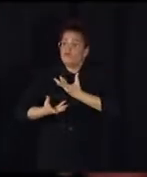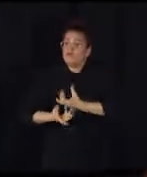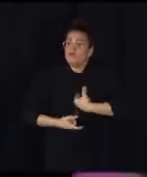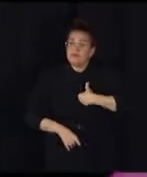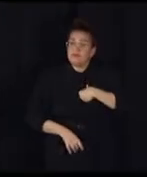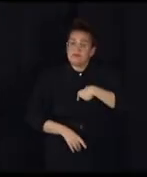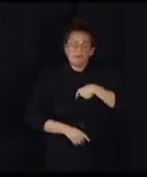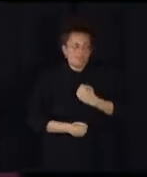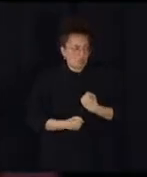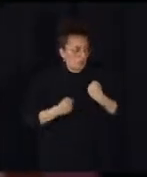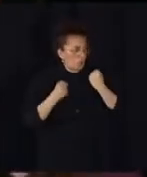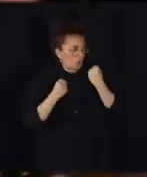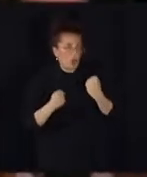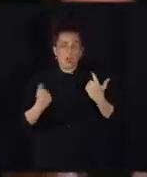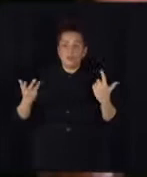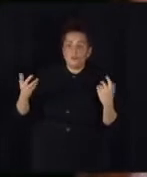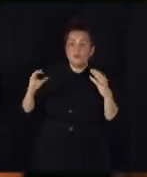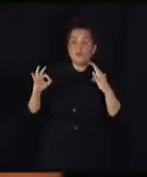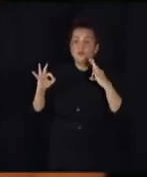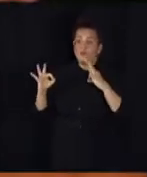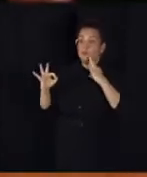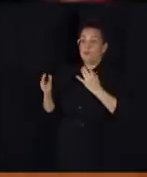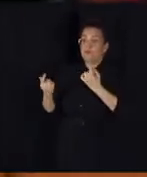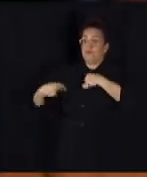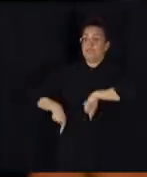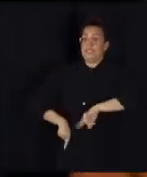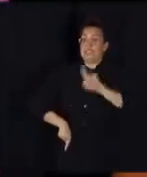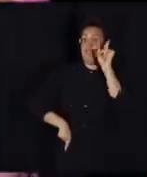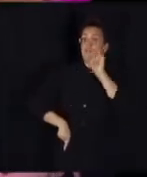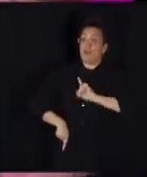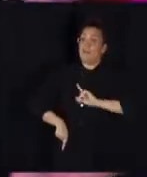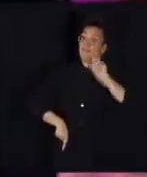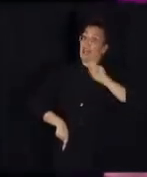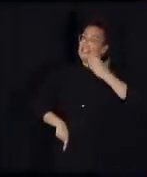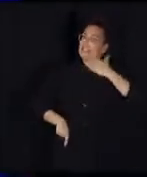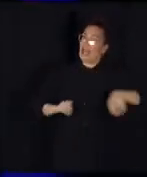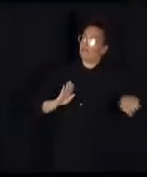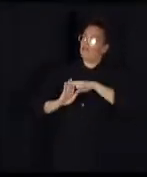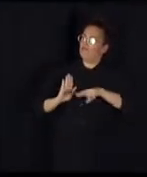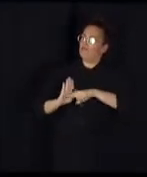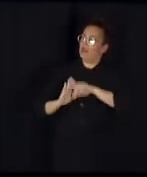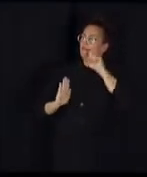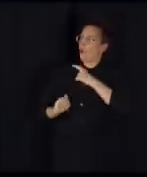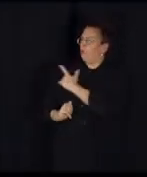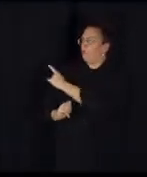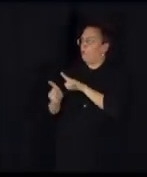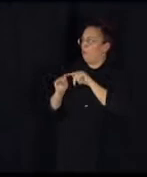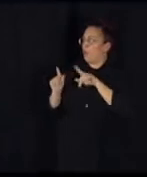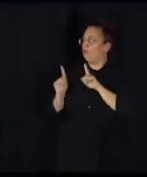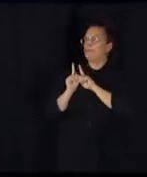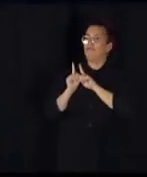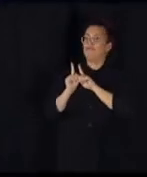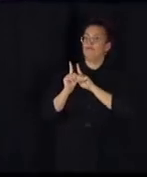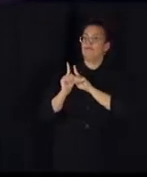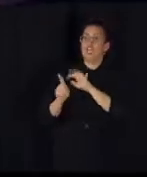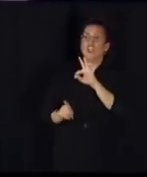Alors, quand il y a des femmes ministres, je respecte le protocole, je marche avec elles. Et je les tutoie. Non, on